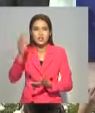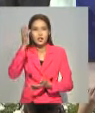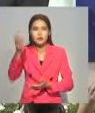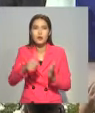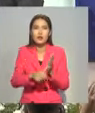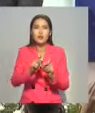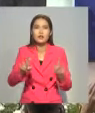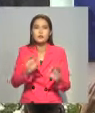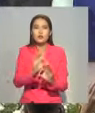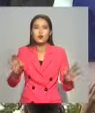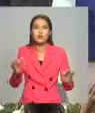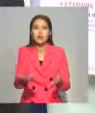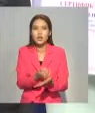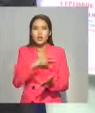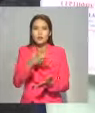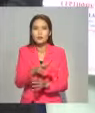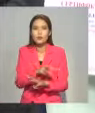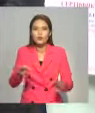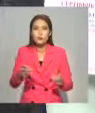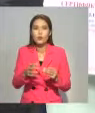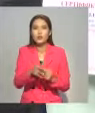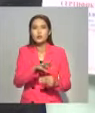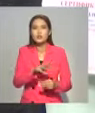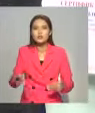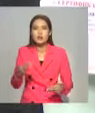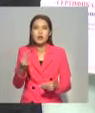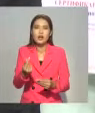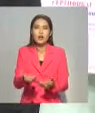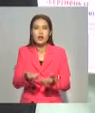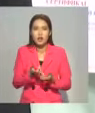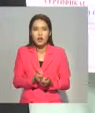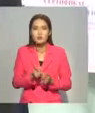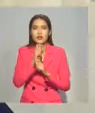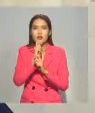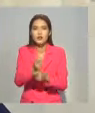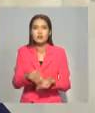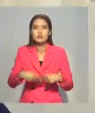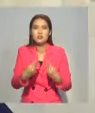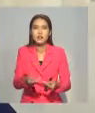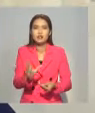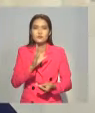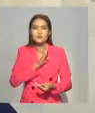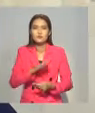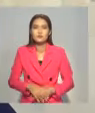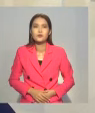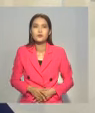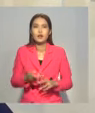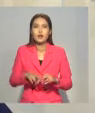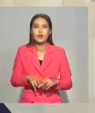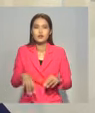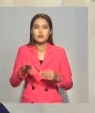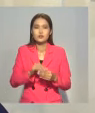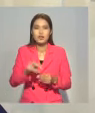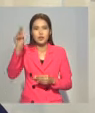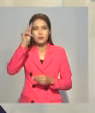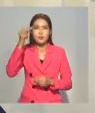мектеп үздіктеп танылды. Олар 7 миллионнан 15 миллион теңгеге дейін ақшалай сертификатқа ие болды. Критерийлердің ішінде